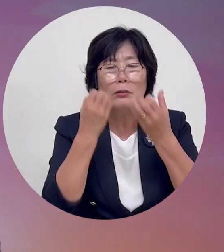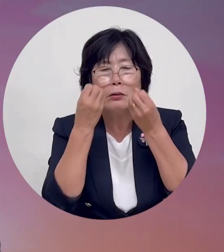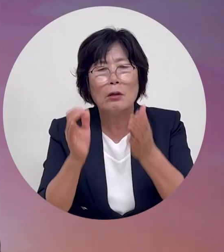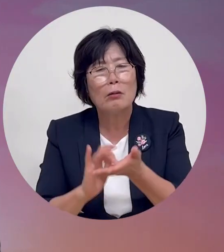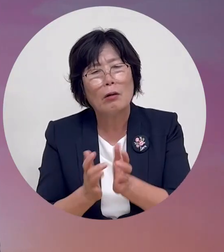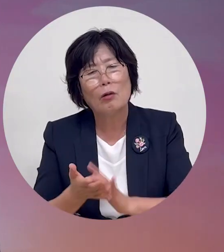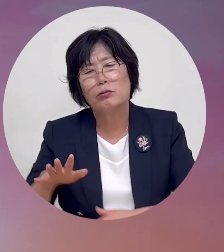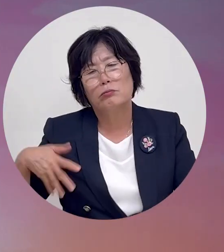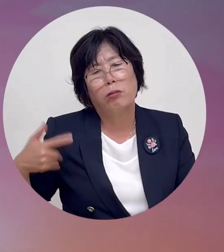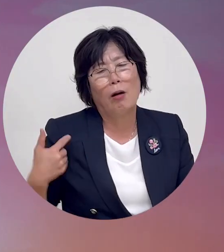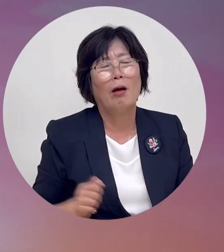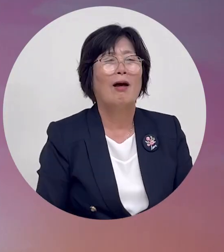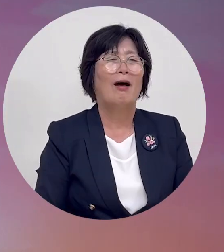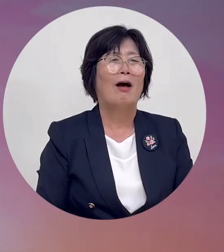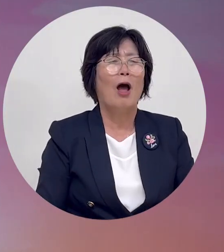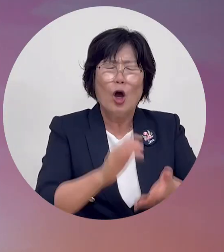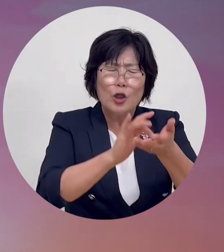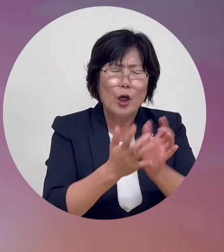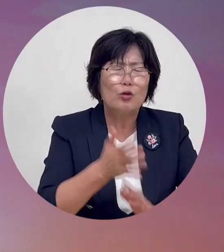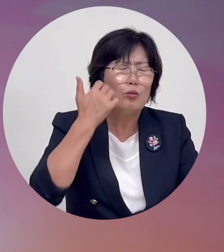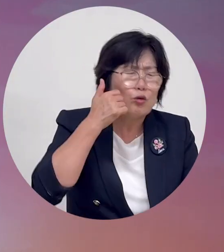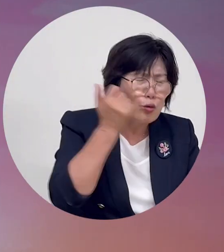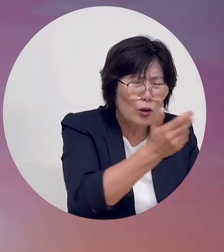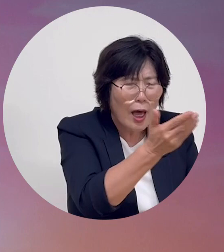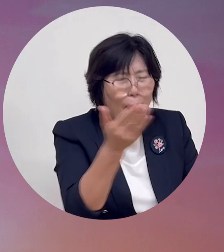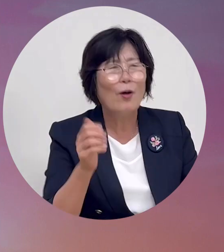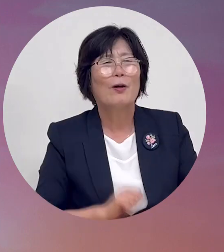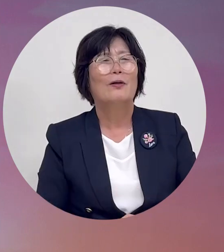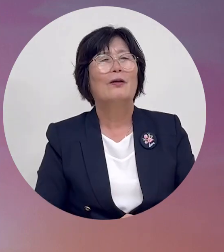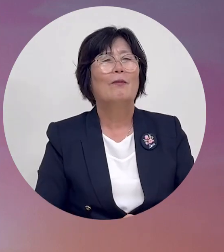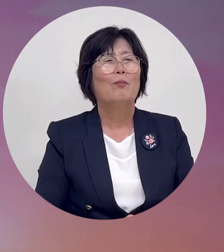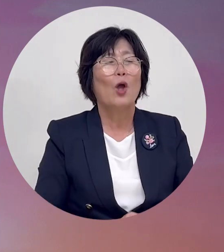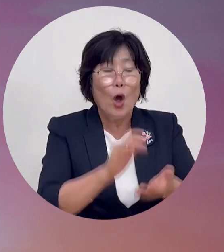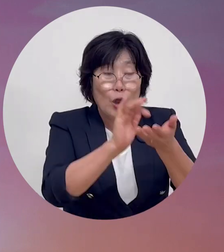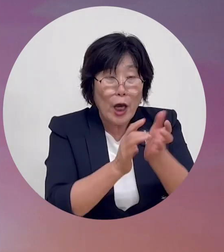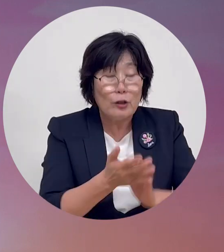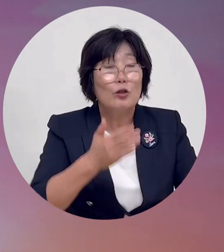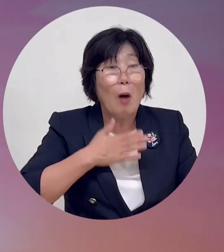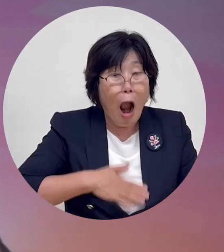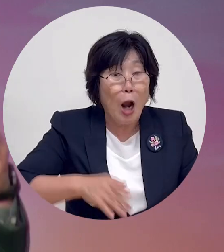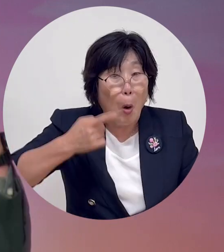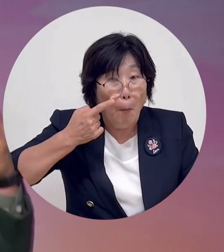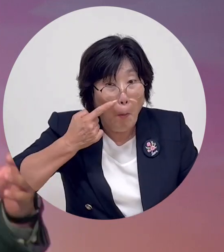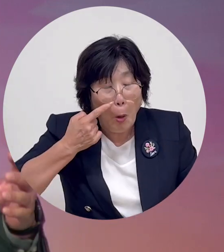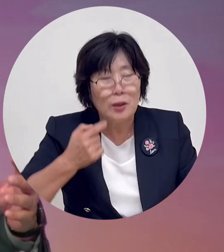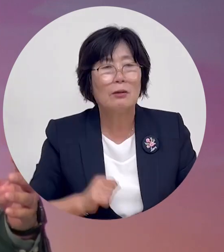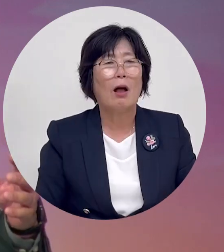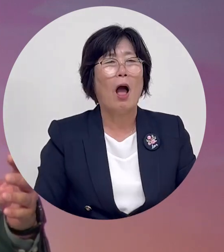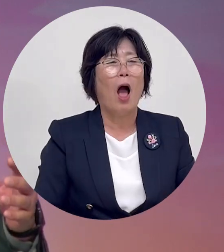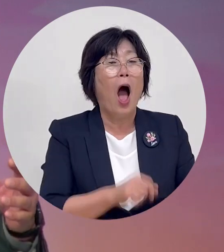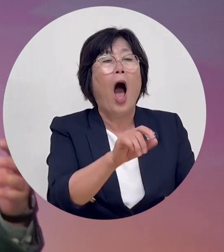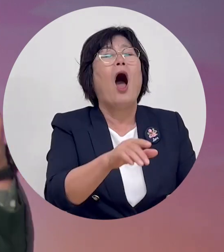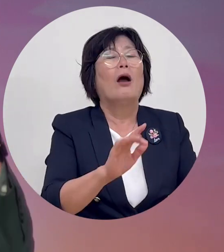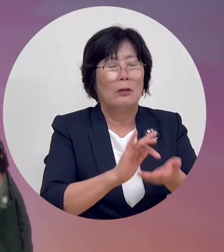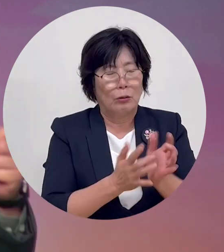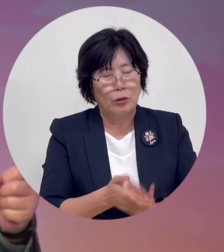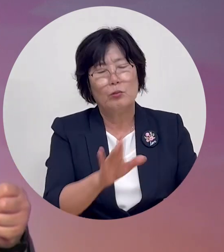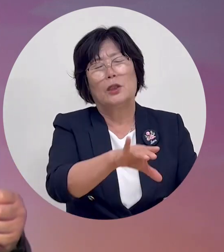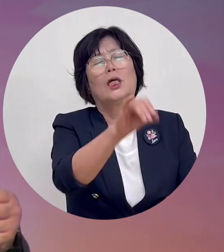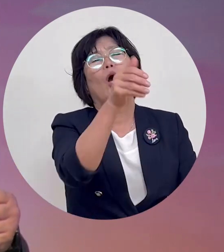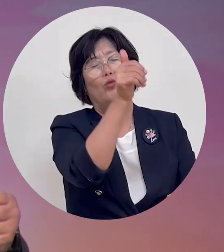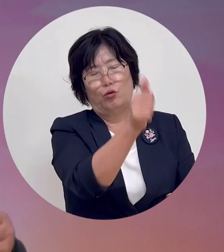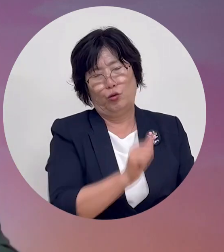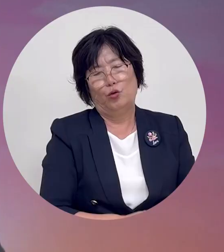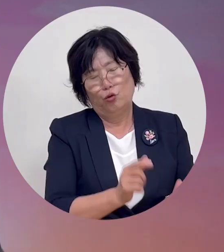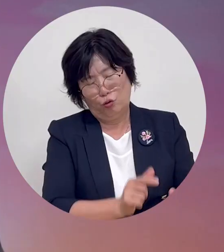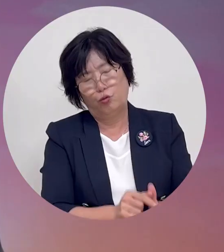여러분, 예수님이 누구세요? 우리가 예수님을 알고 보니까 그분이 창조자시고 그분이